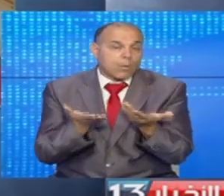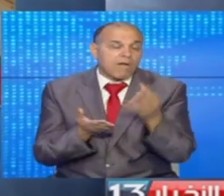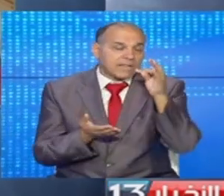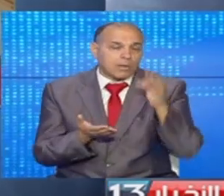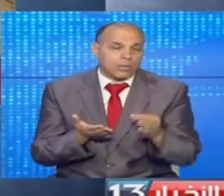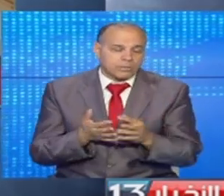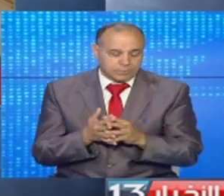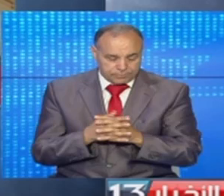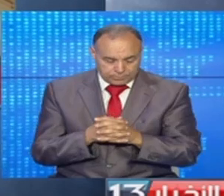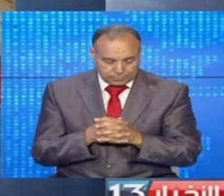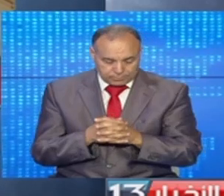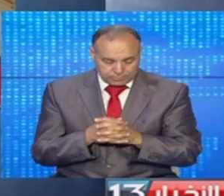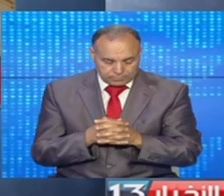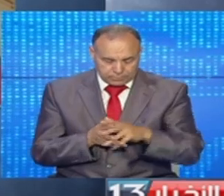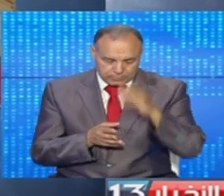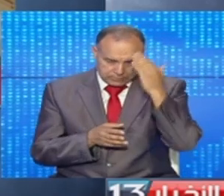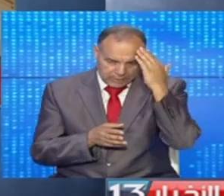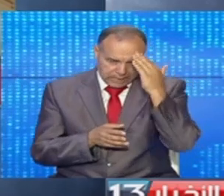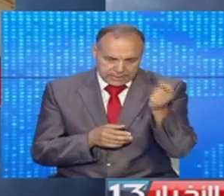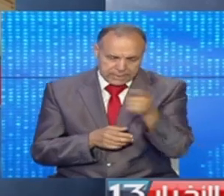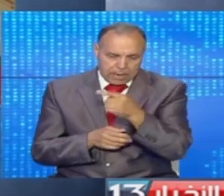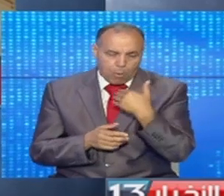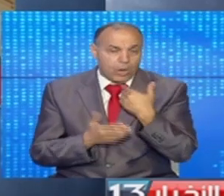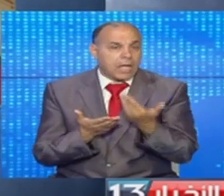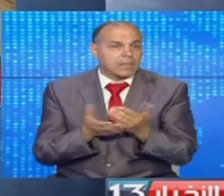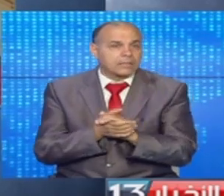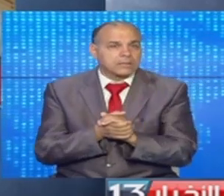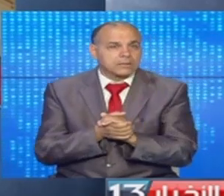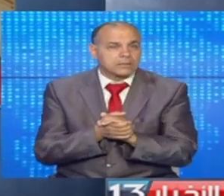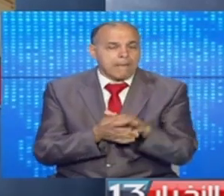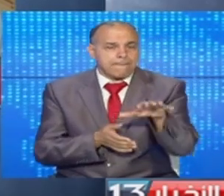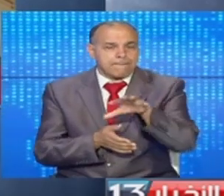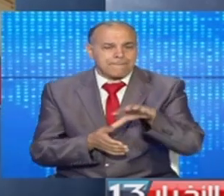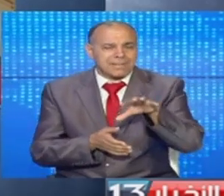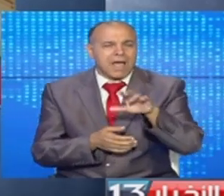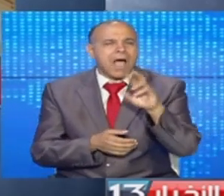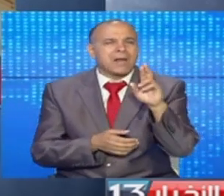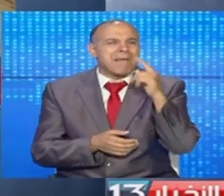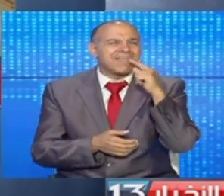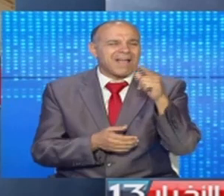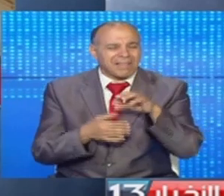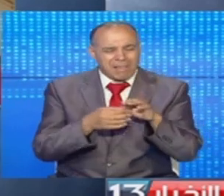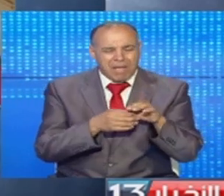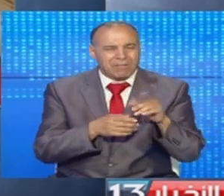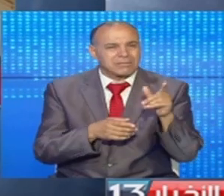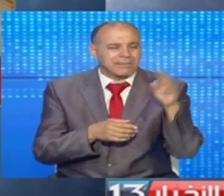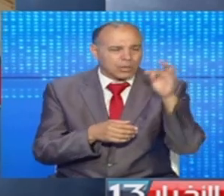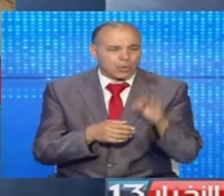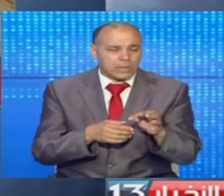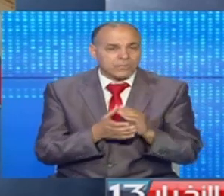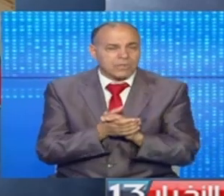هناك؟ مساء الخير حنان، نحن الآن متواجدين في منطقة الرمادة في متابعة لتجدد